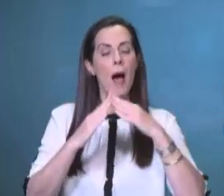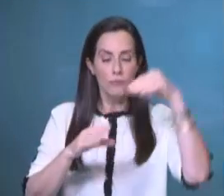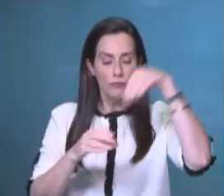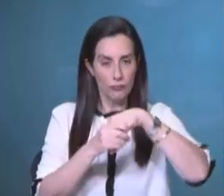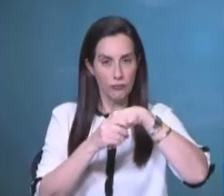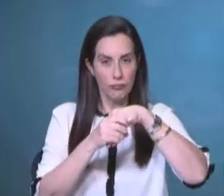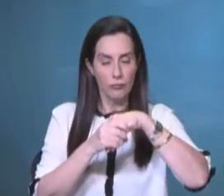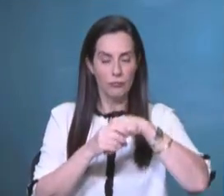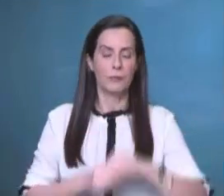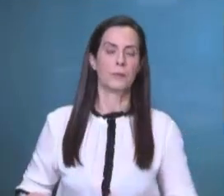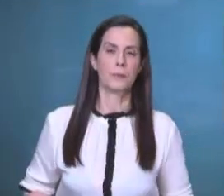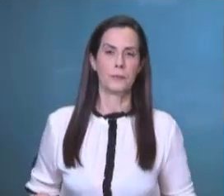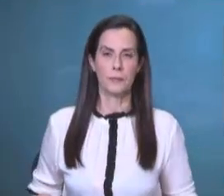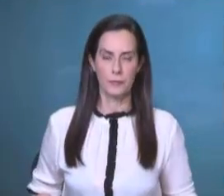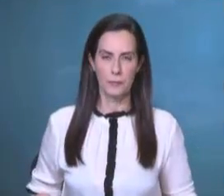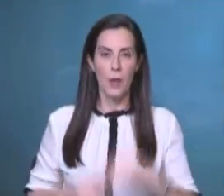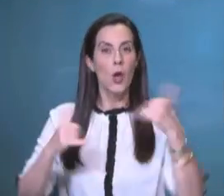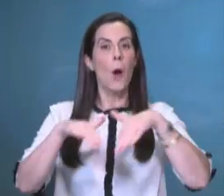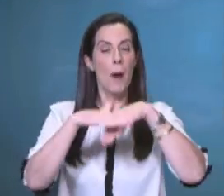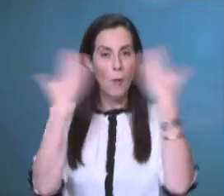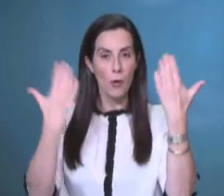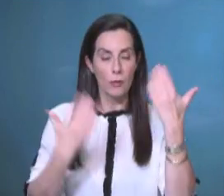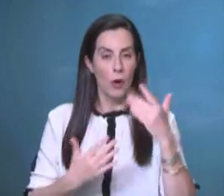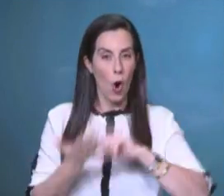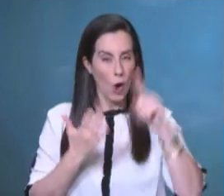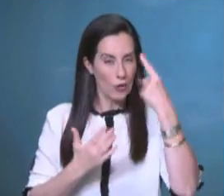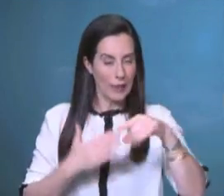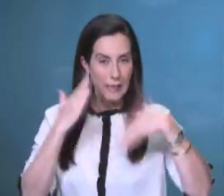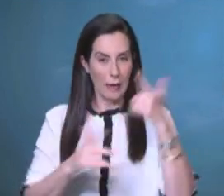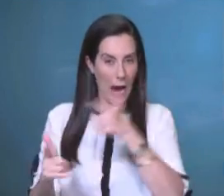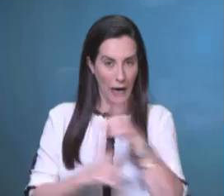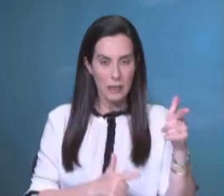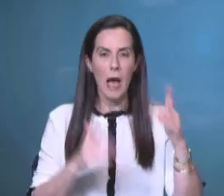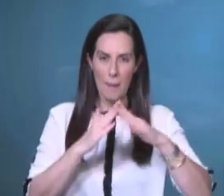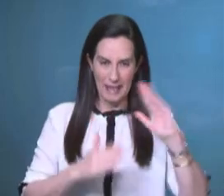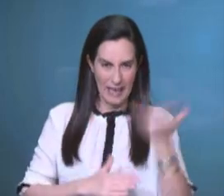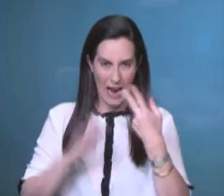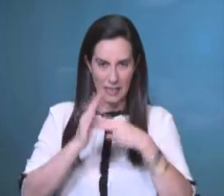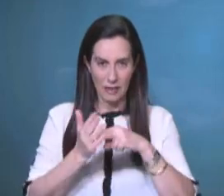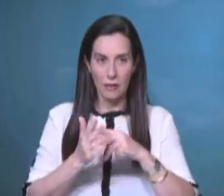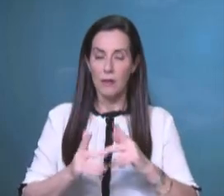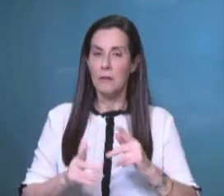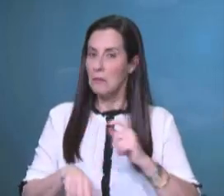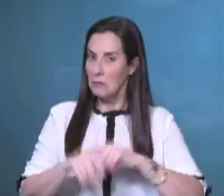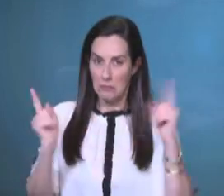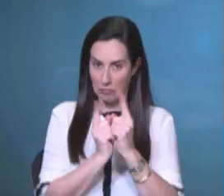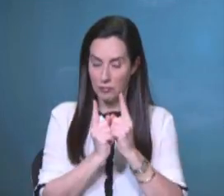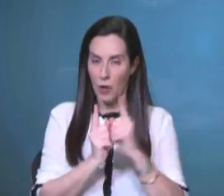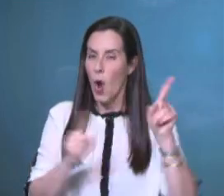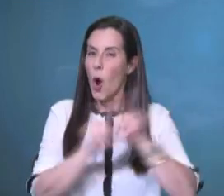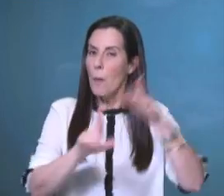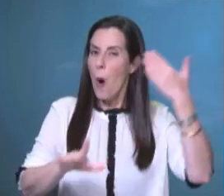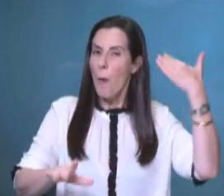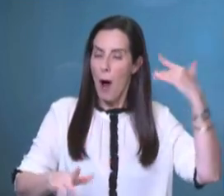בכפר איזוויה. הבוקר, חמישה שבועות אחרי הפיגוע, היא נהרסה. זמן המתנה קצר לעומת הריסות בתי מחבלים